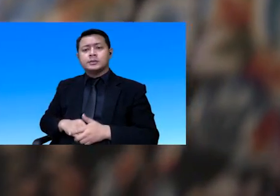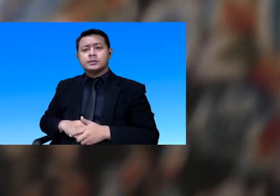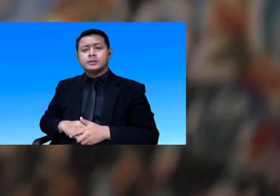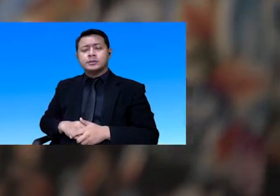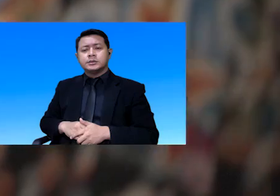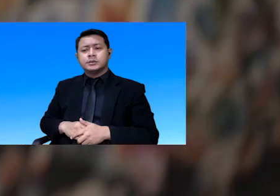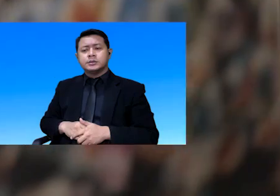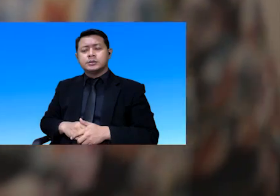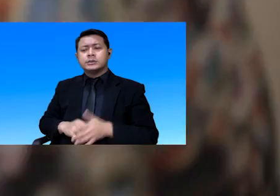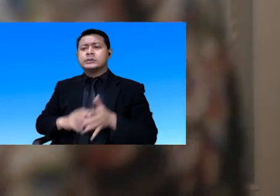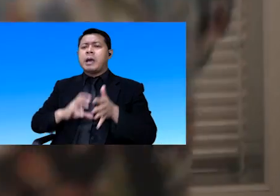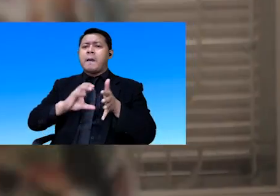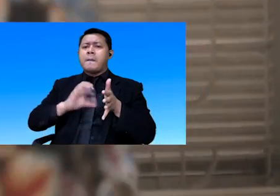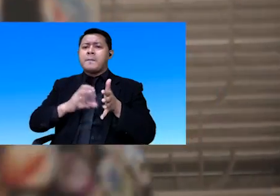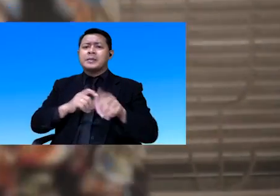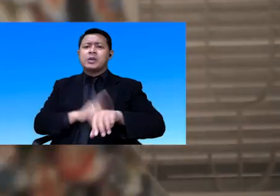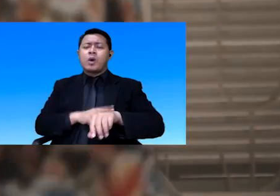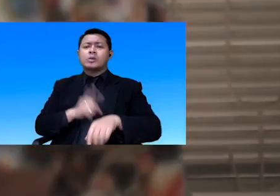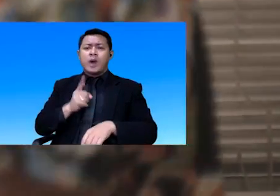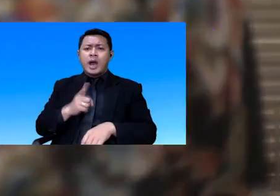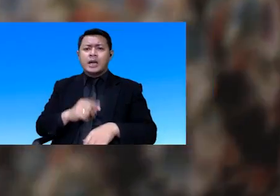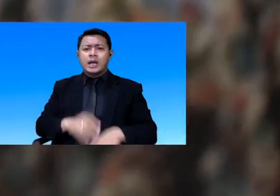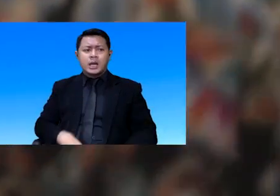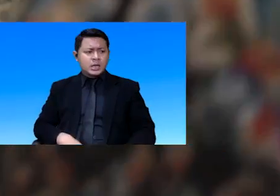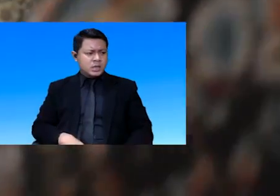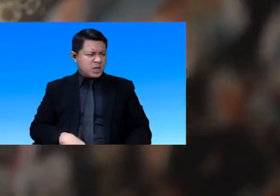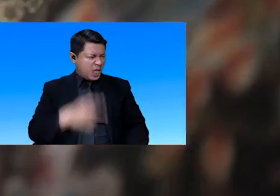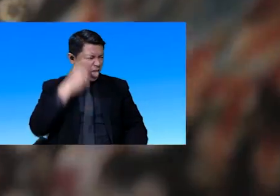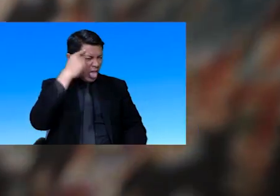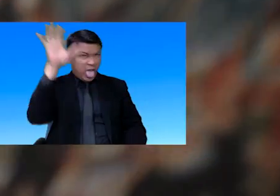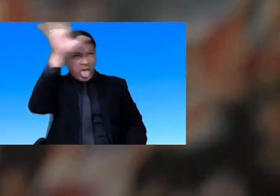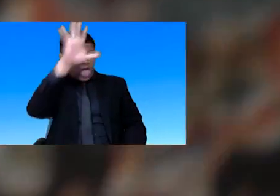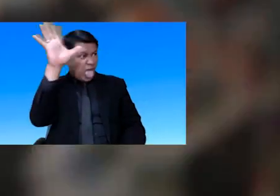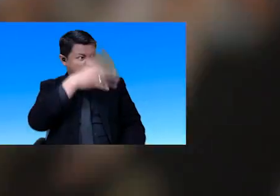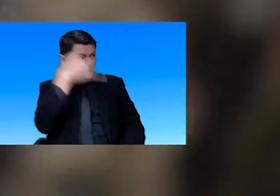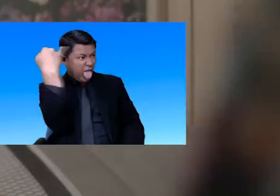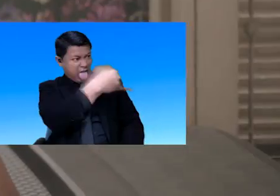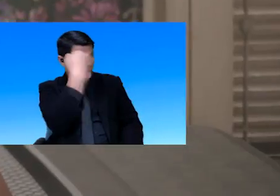Mesin waktu itu ada gak sih? Jangan pula banyak khayalmu.